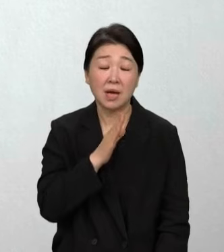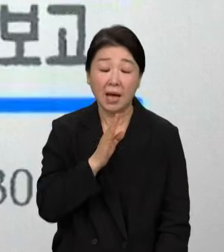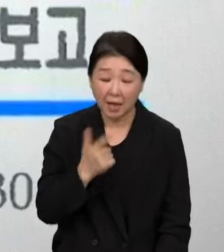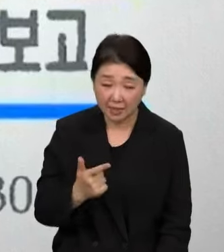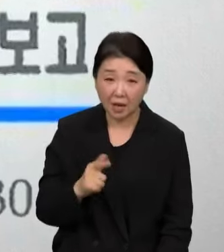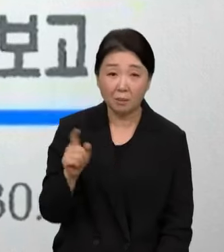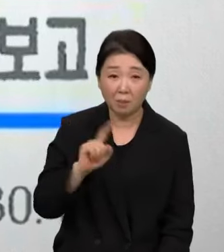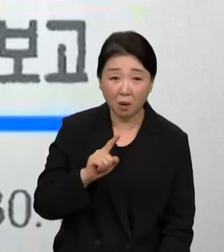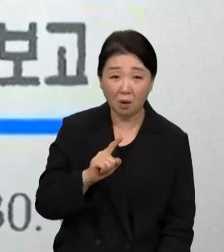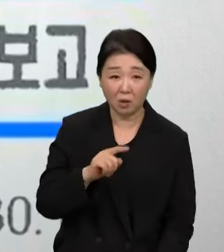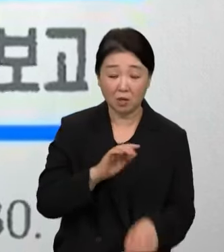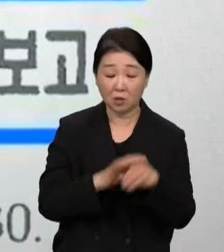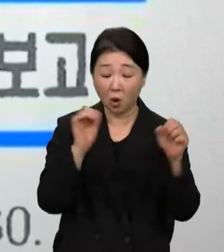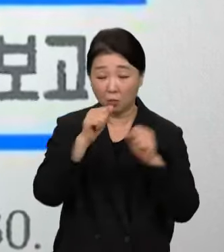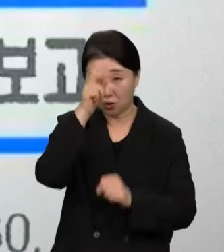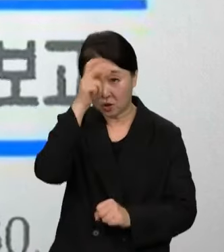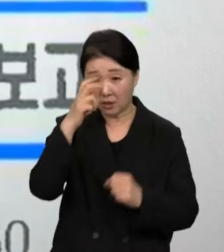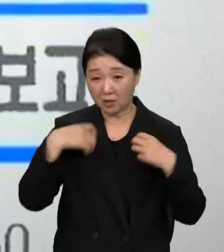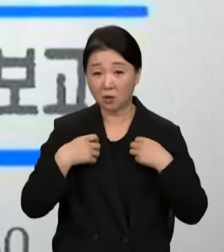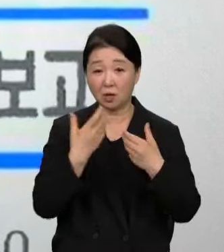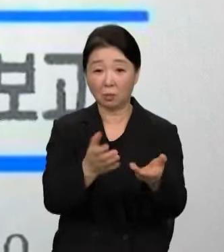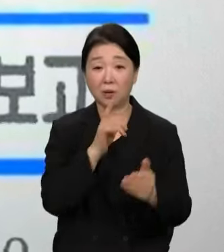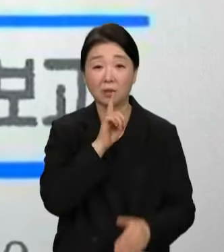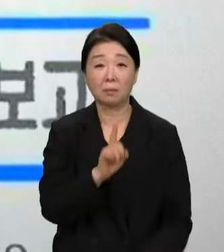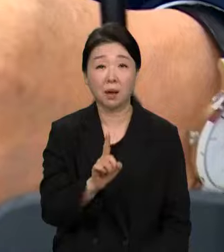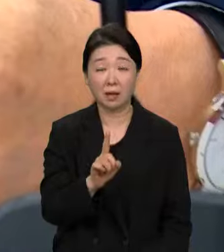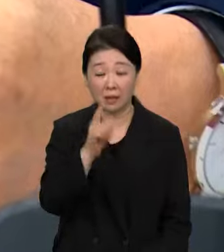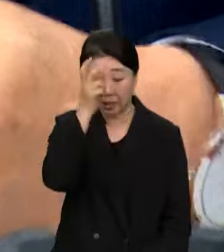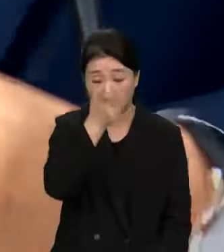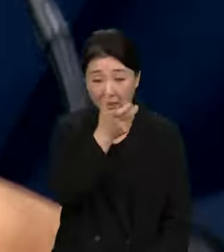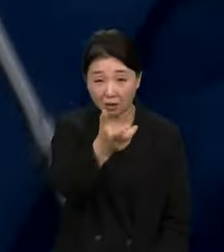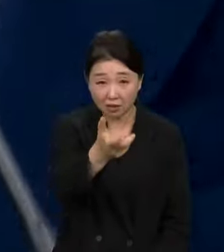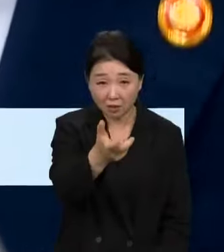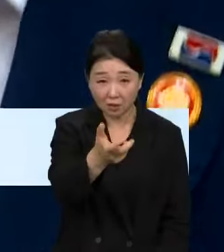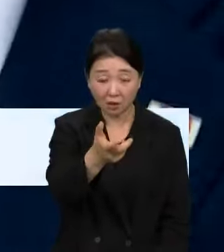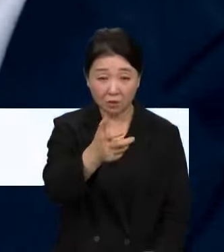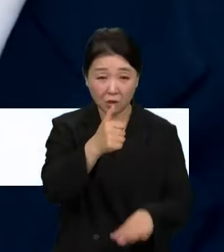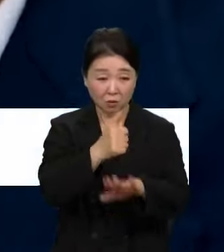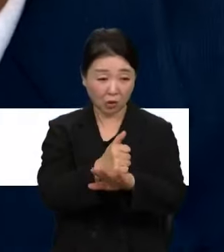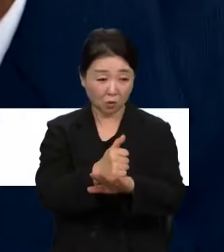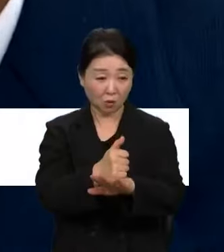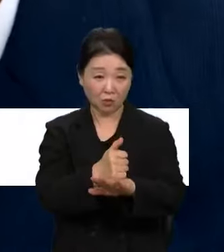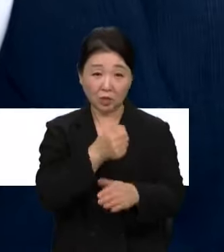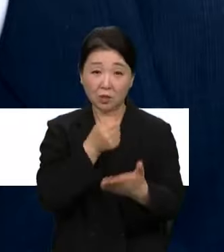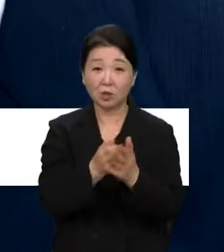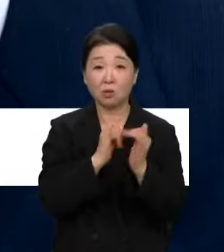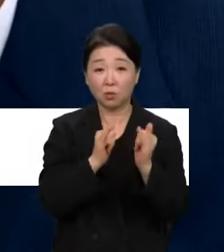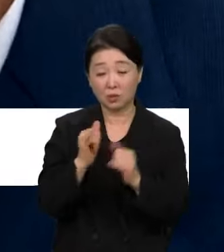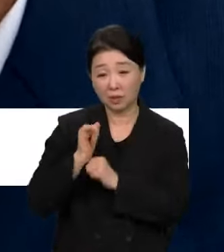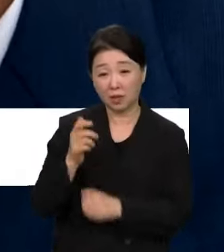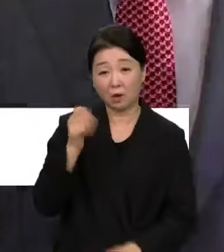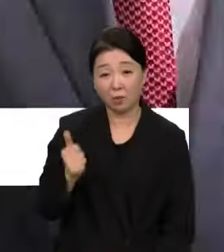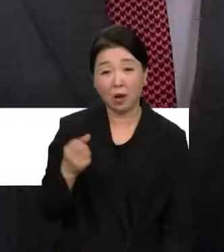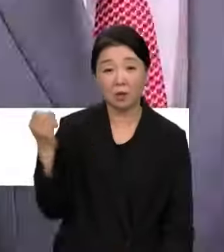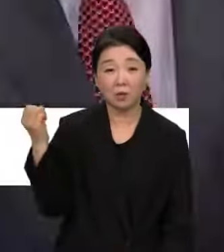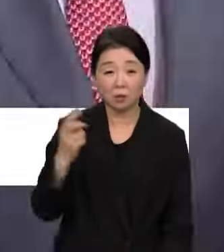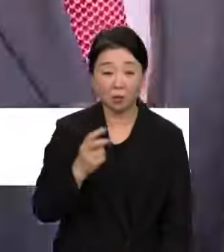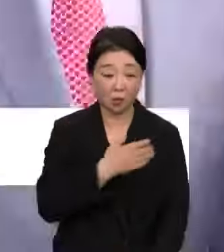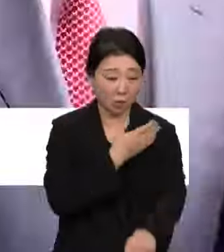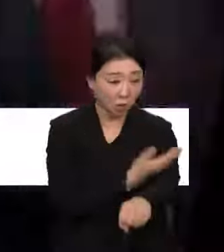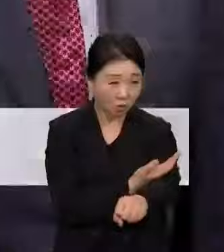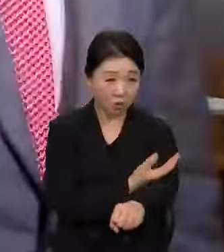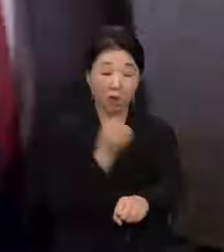경찰청에 넘겼 겁니다 이어 사건 2에 최종 결정권자가 장관이 결제는 물론 취소할 권한도